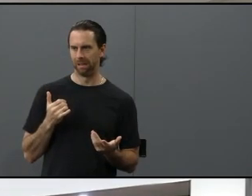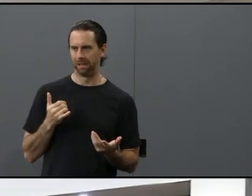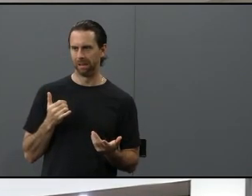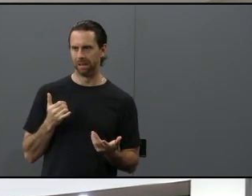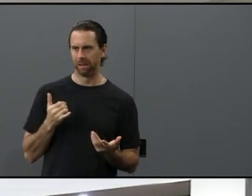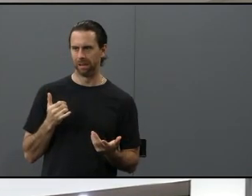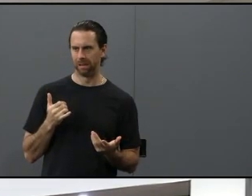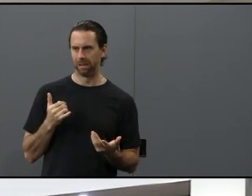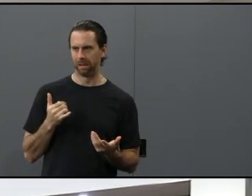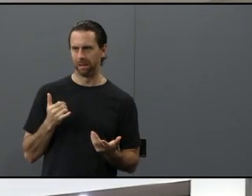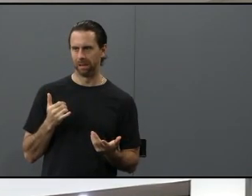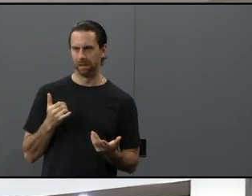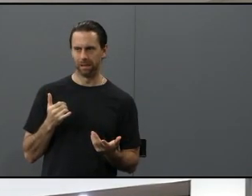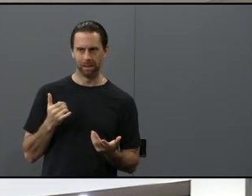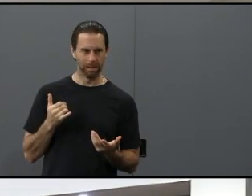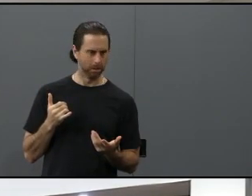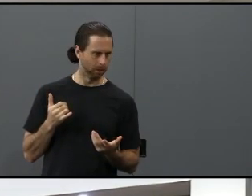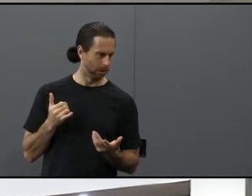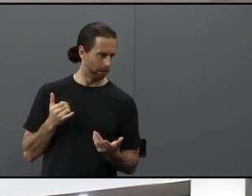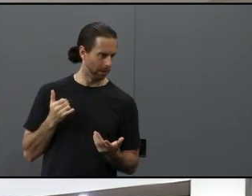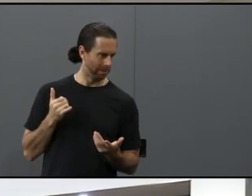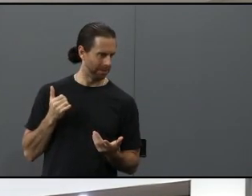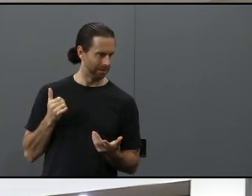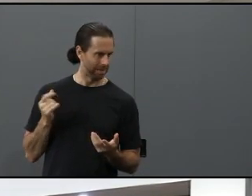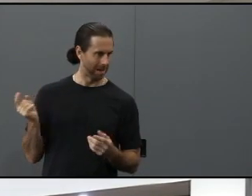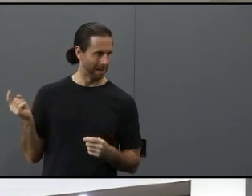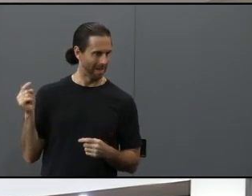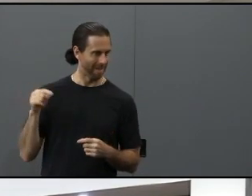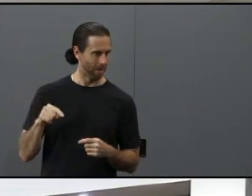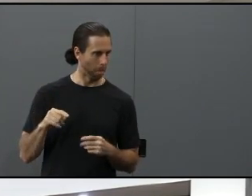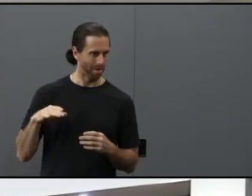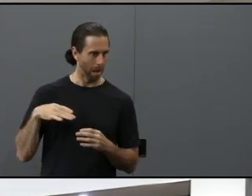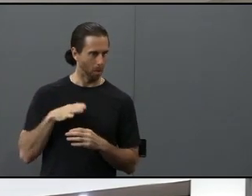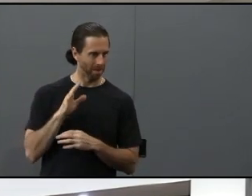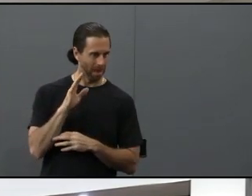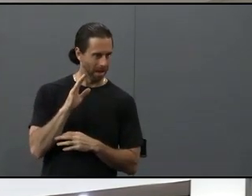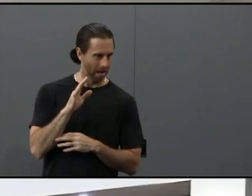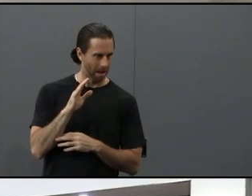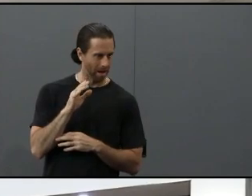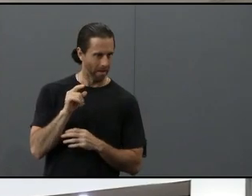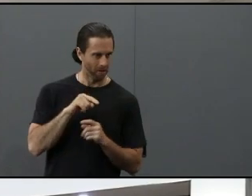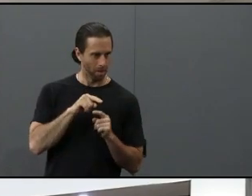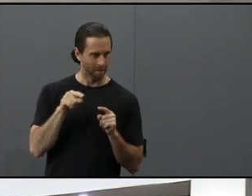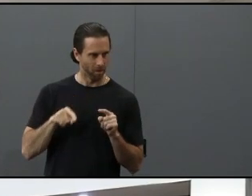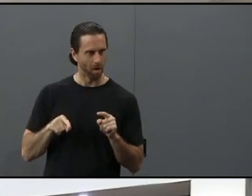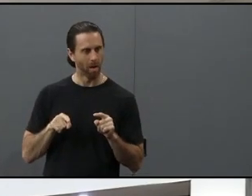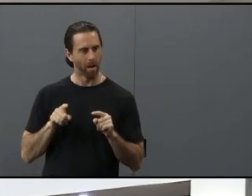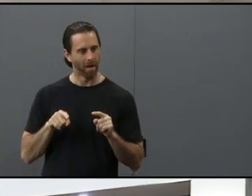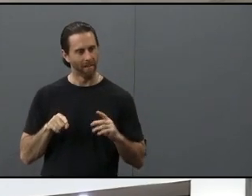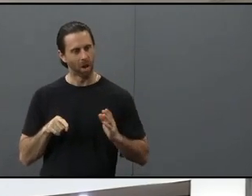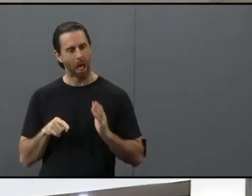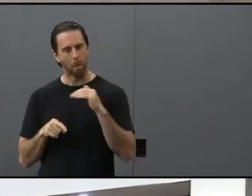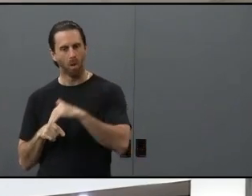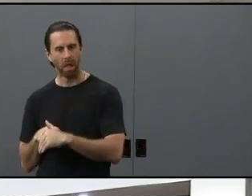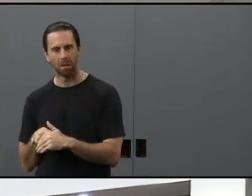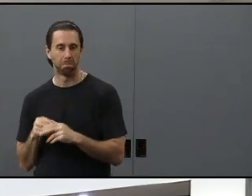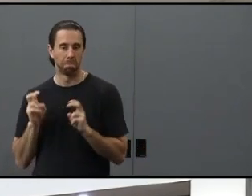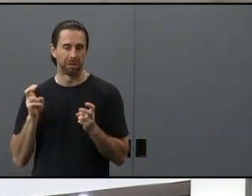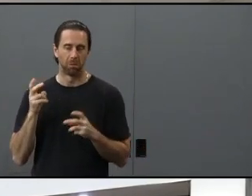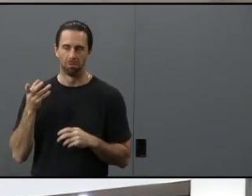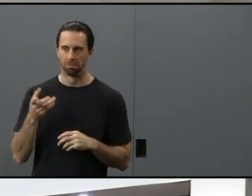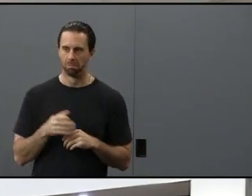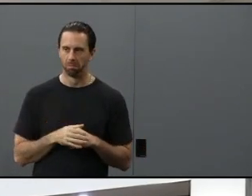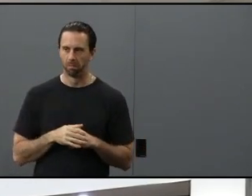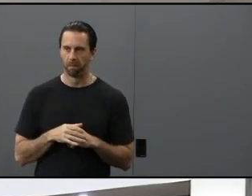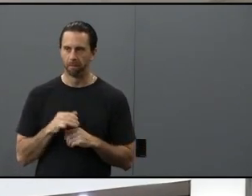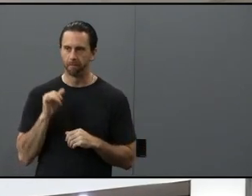Salomé Salomé la montagne ils sont dit on voudrait développer dans les quartiers